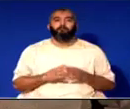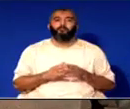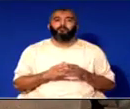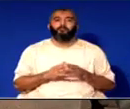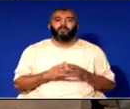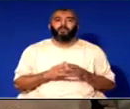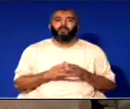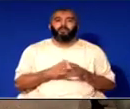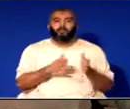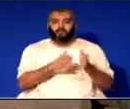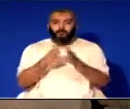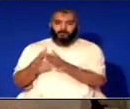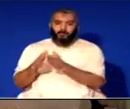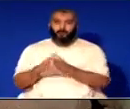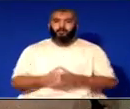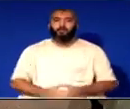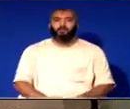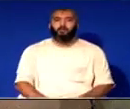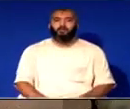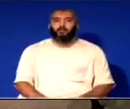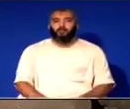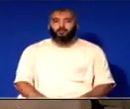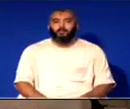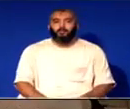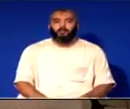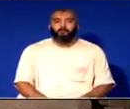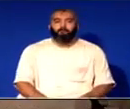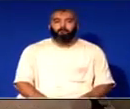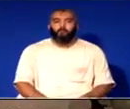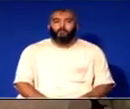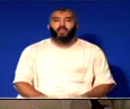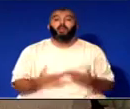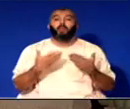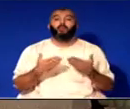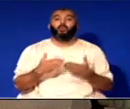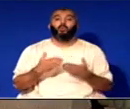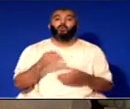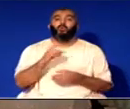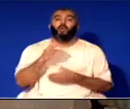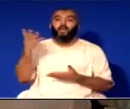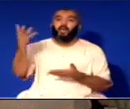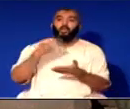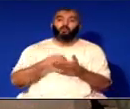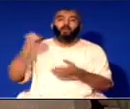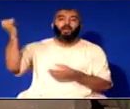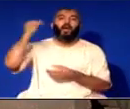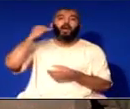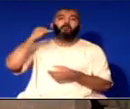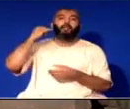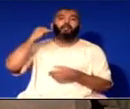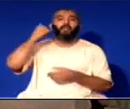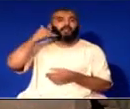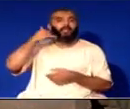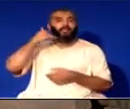العارضة التقنية، إذا أمكن ننتقل إلى الفقرة الثانية من البرنامج، إلى انتقالي إلى استقبال المكالمات